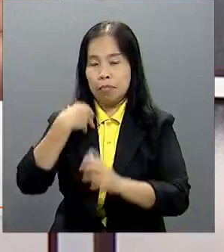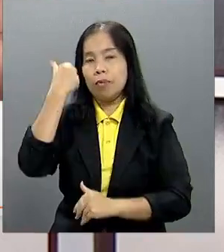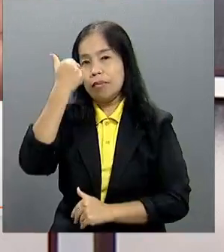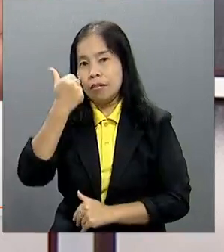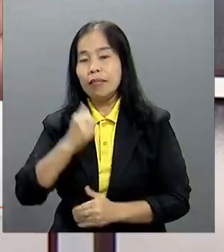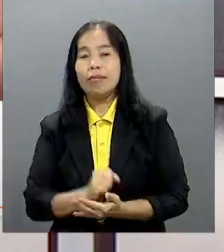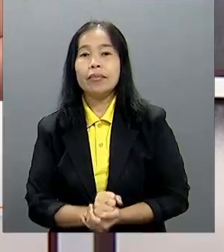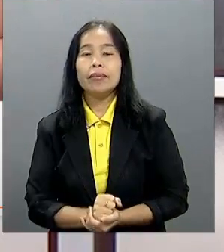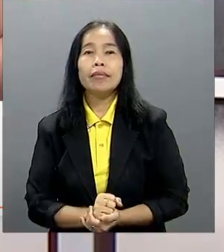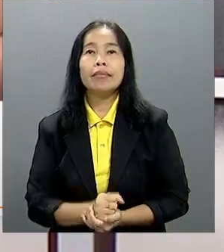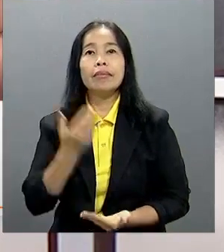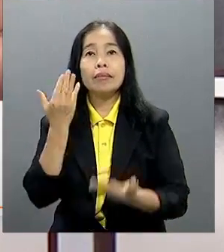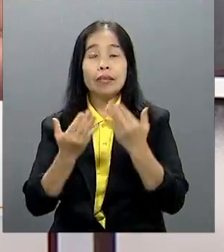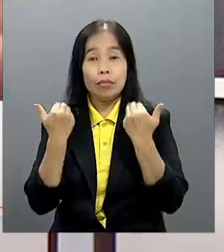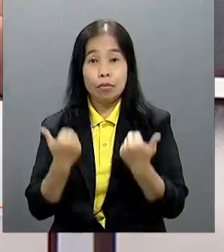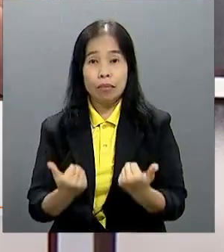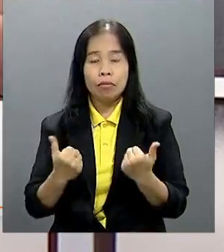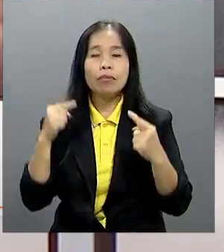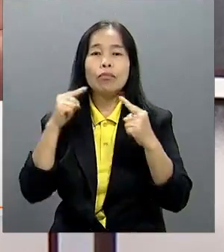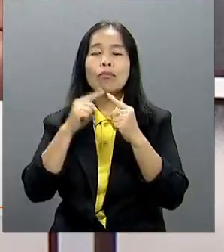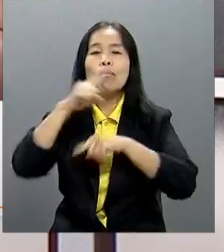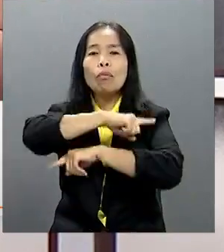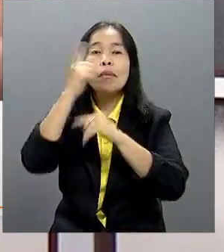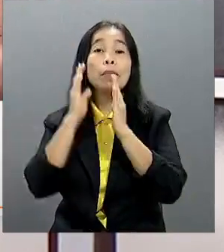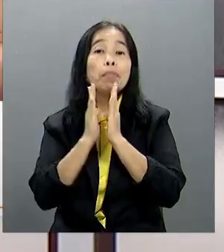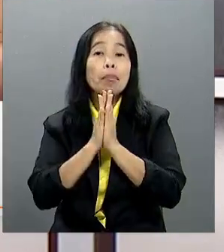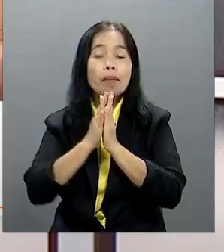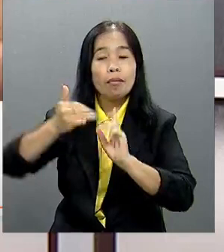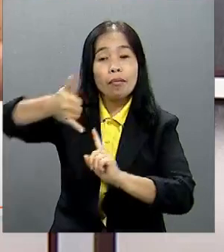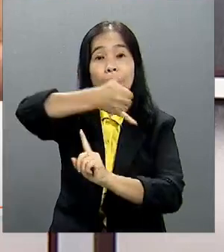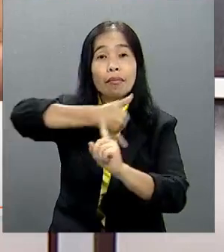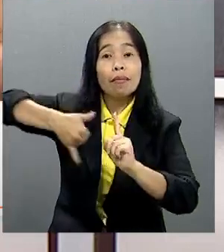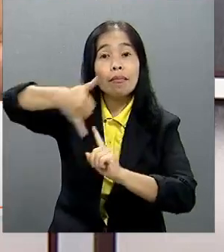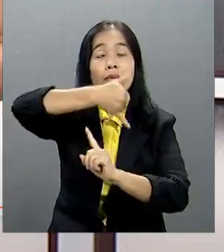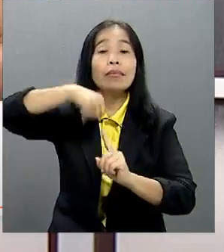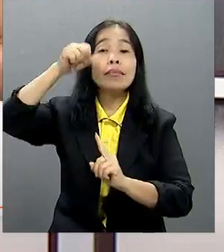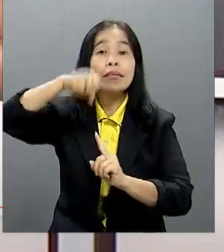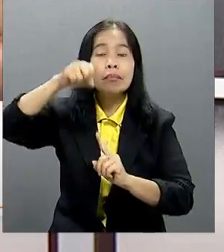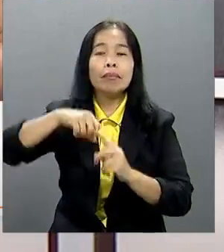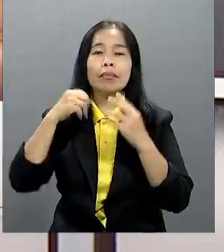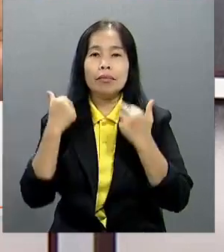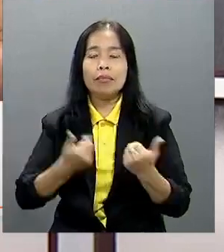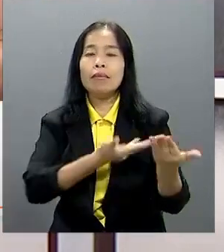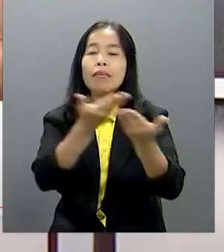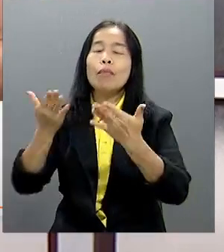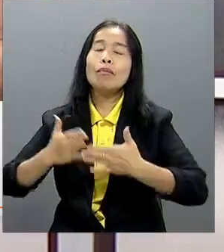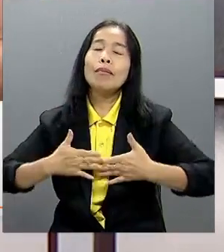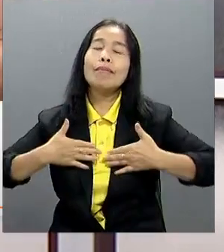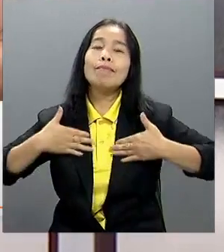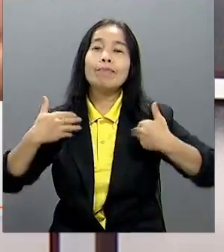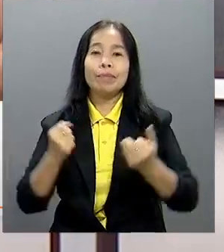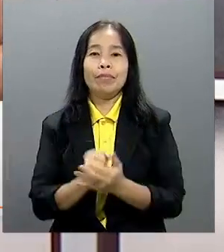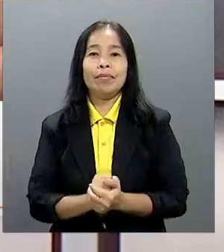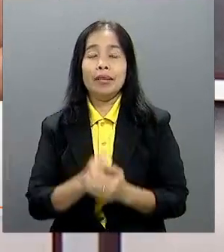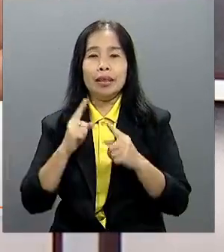แต่ว่าวันนี้ช่วงวันอาสาฬหบูชาวันนี้ก็วันเข้าพรรษาก็ขอให้อิ่มบุญกันทั่วหน้าแล้วกันนะคะแต่ว่าการไปทำบุญ